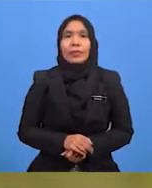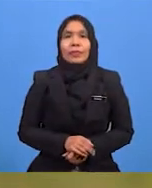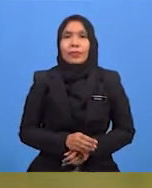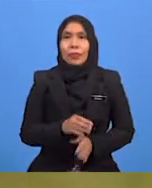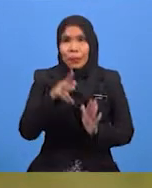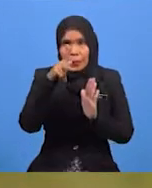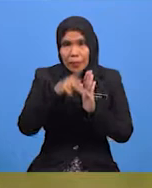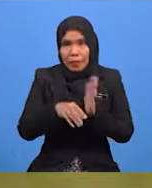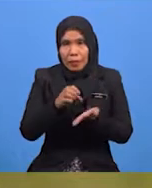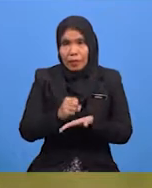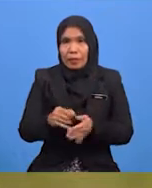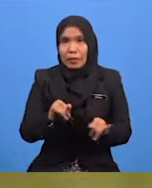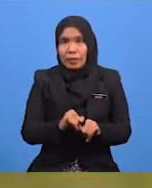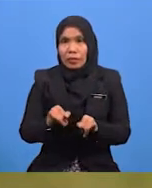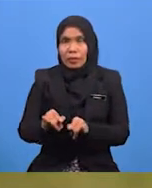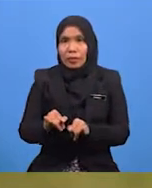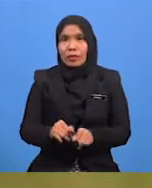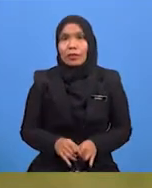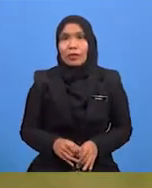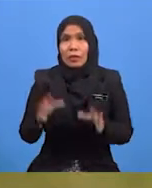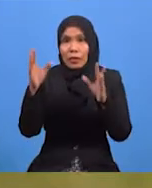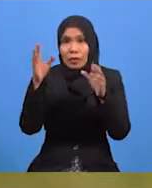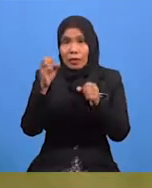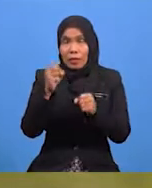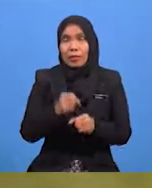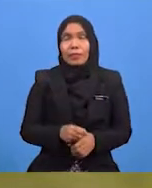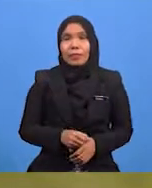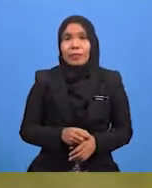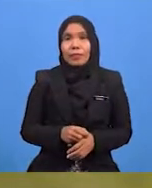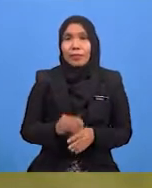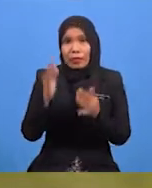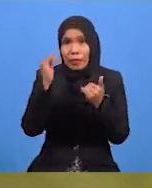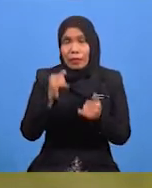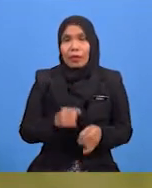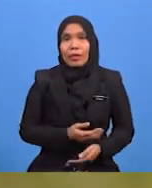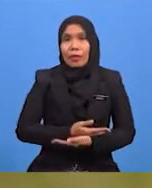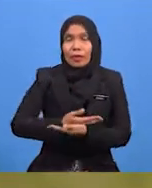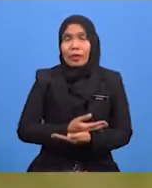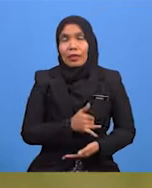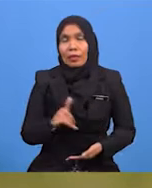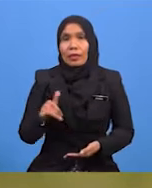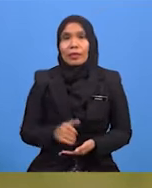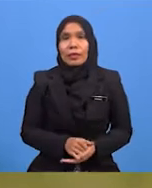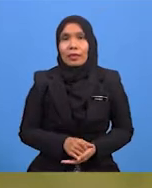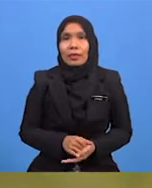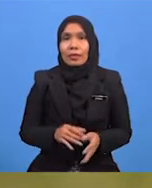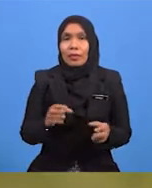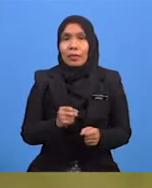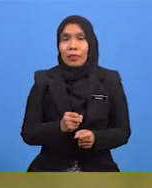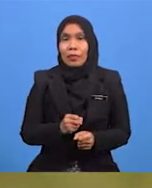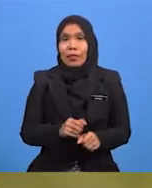menyesuaikan diri dengan kehidupan baru di bandar. Nilai berdikari juga kita dapat